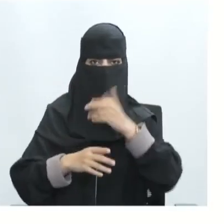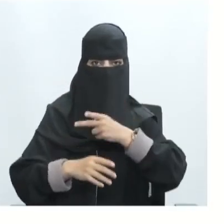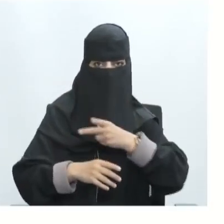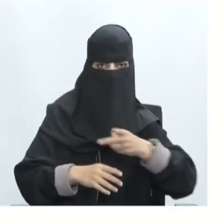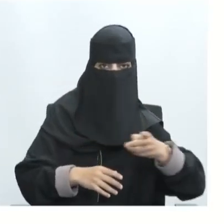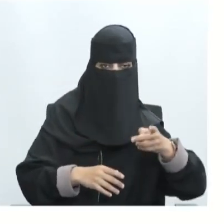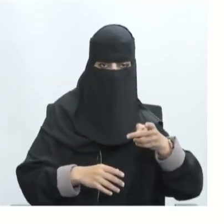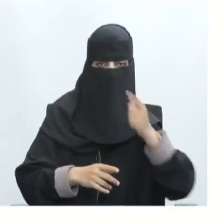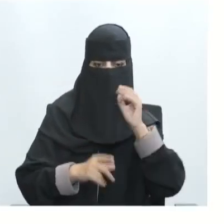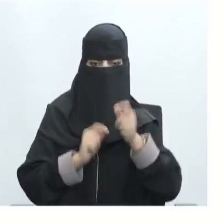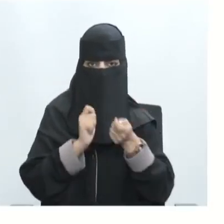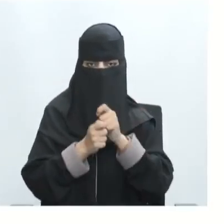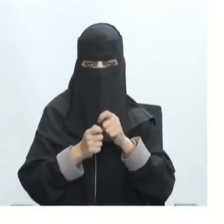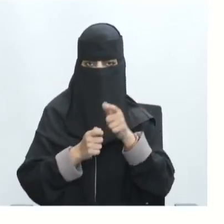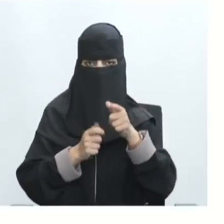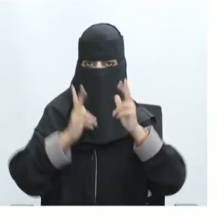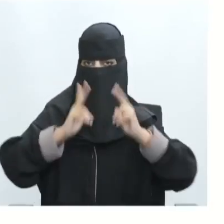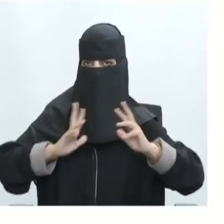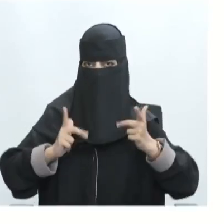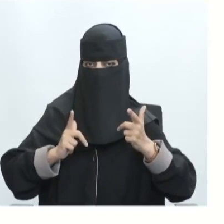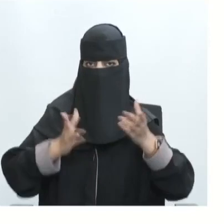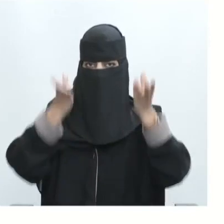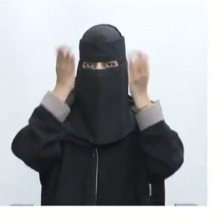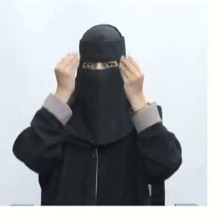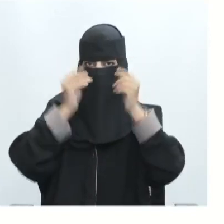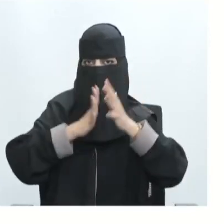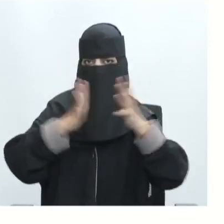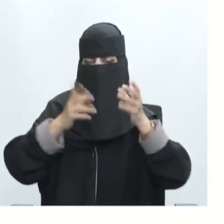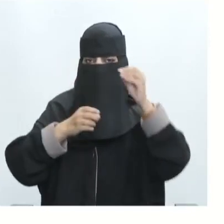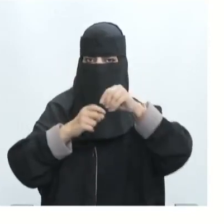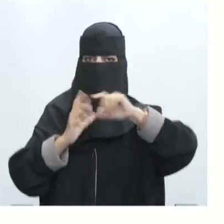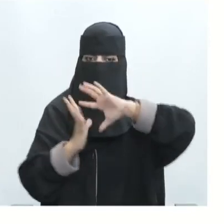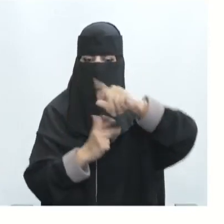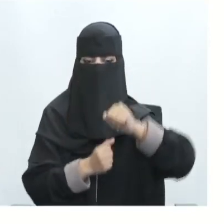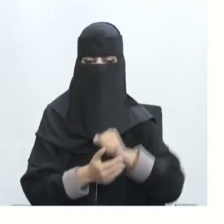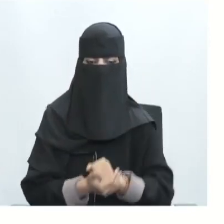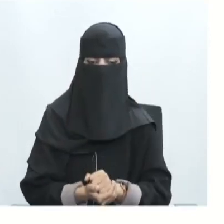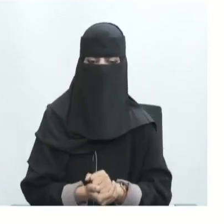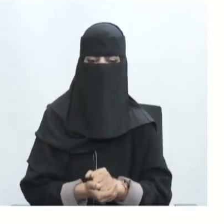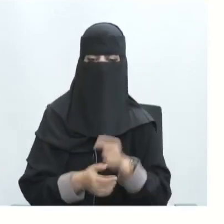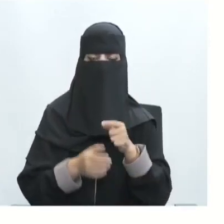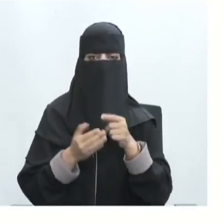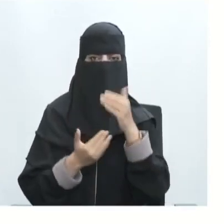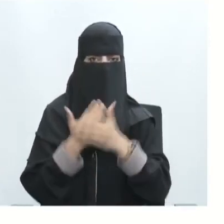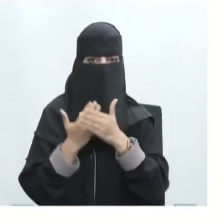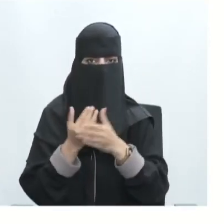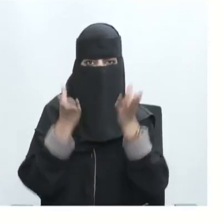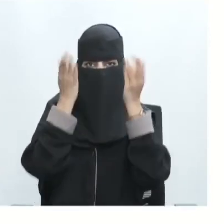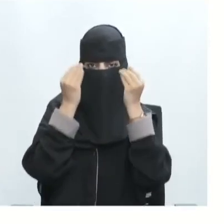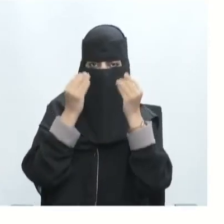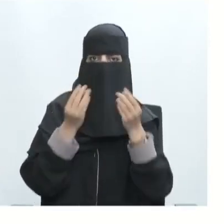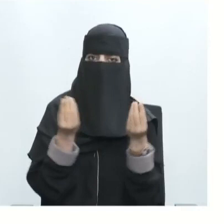المنطق يعكس ثراء ماذا العلم متجدد تجدد المعارف تجدد